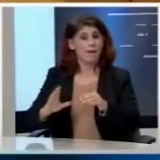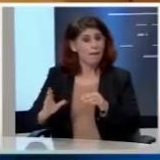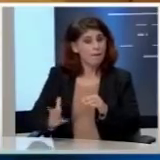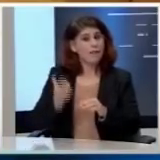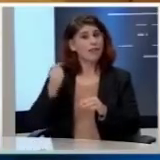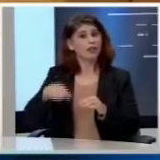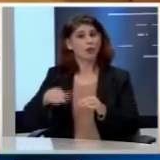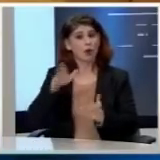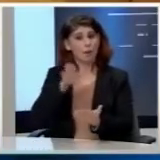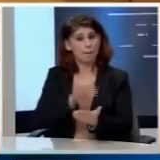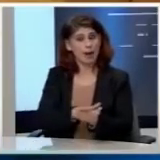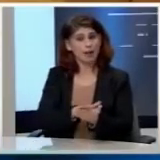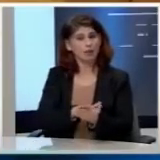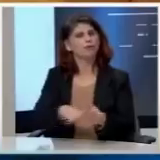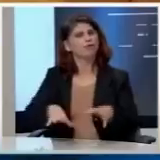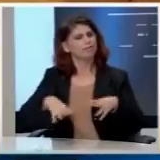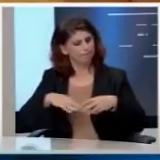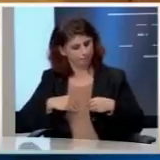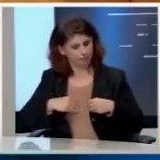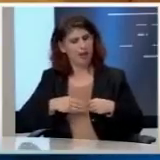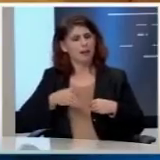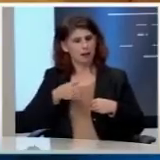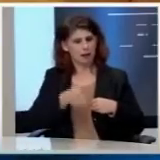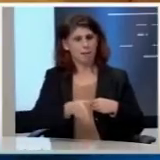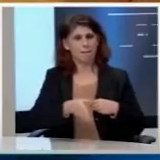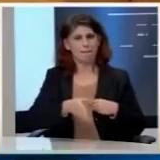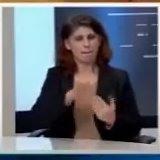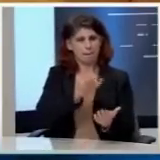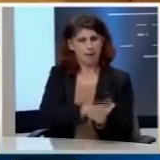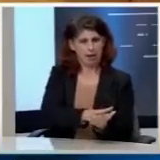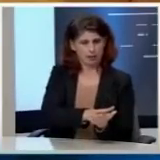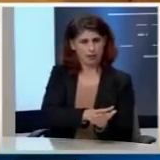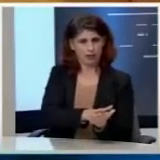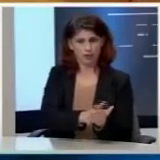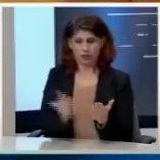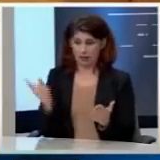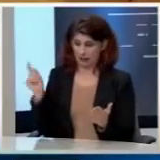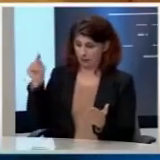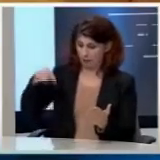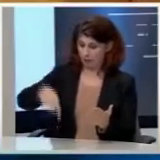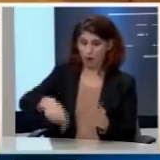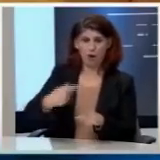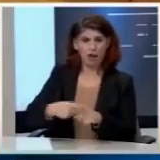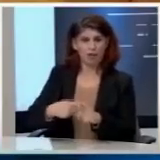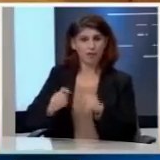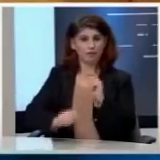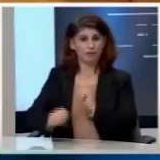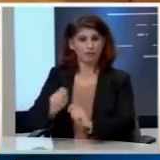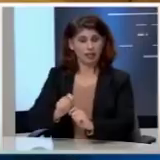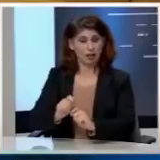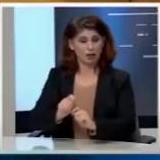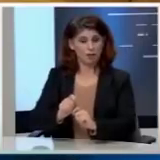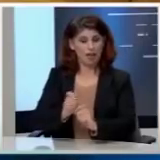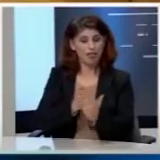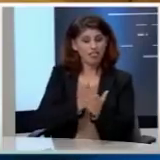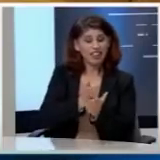βρίσκουν μάρτυρες τους οποίους τους πείθουν να καταθέσουν, ερχόμαστε στην Ελλάδα, στείνουμε την